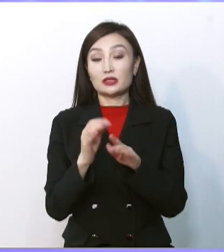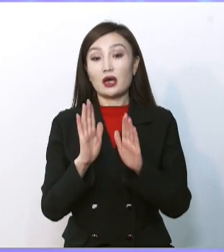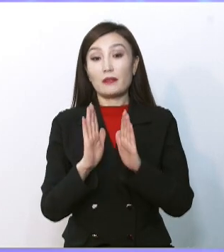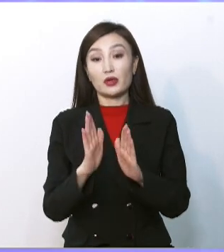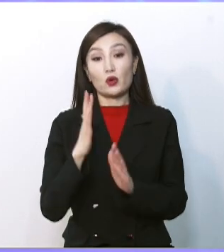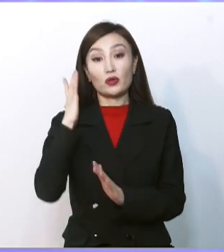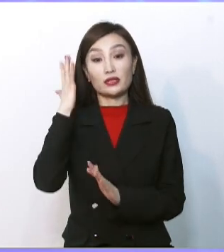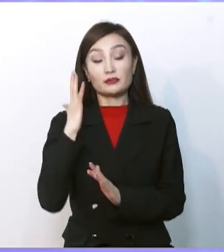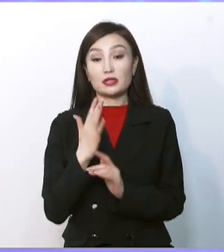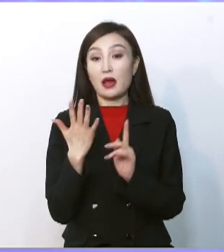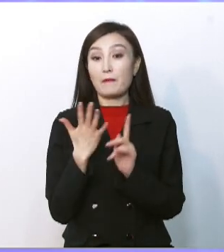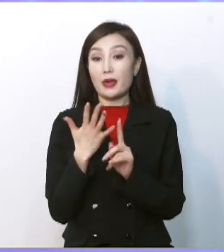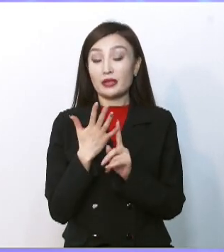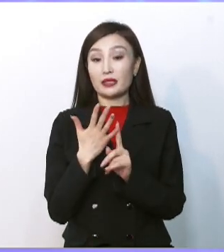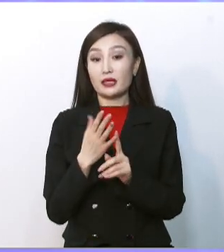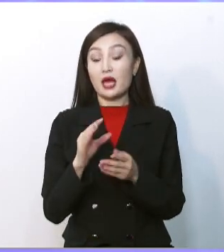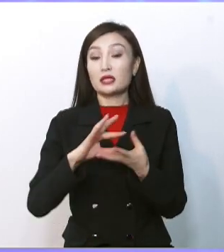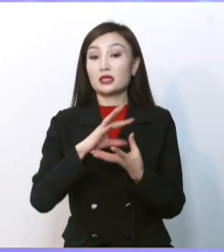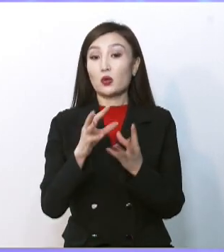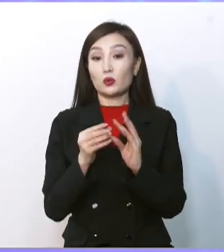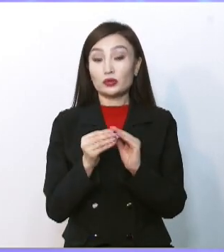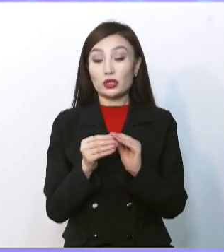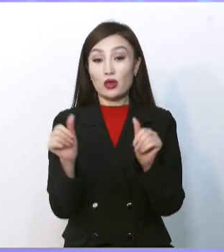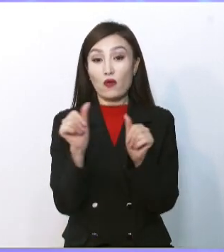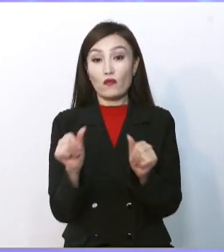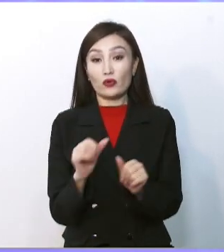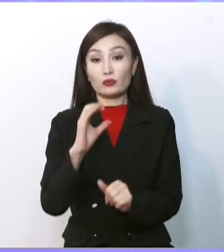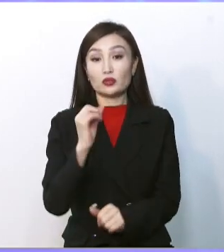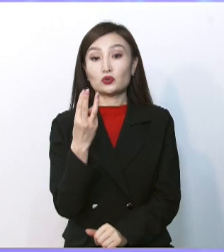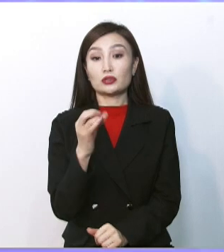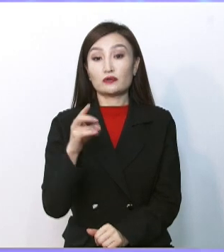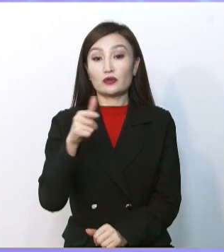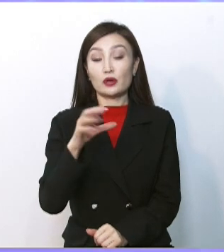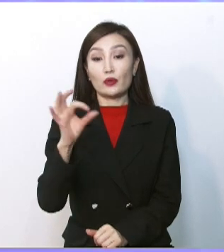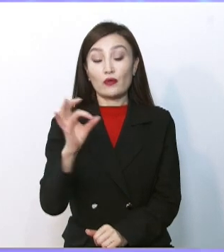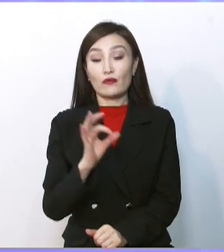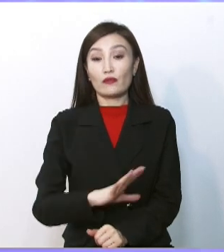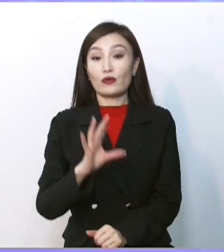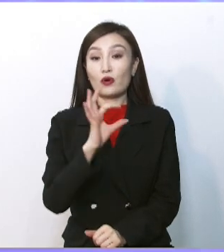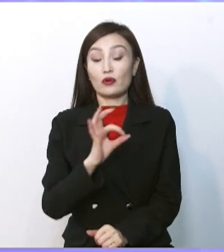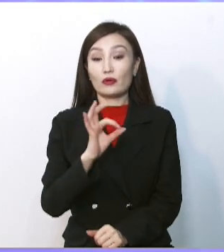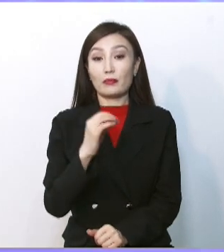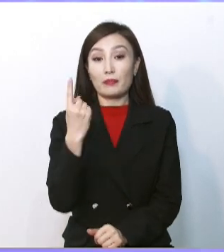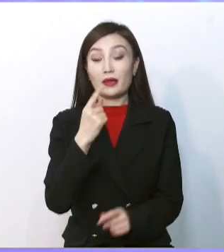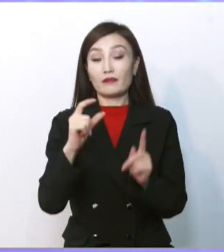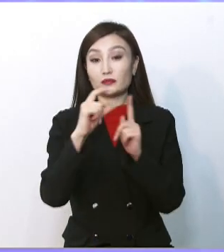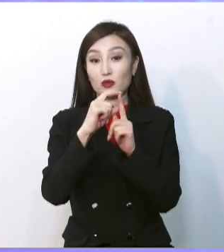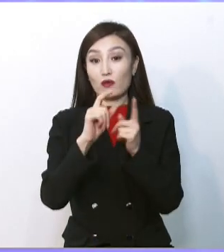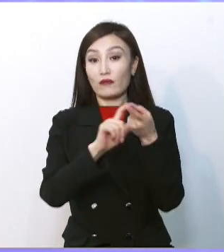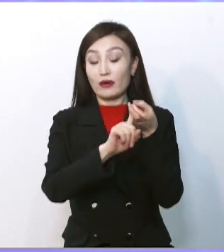смысл. Пятая строка – заключение в форме существительного, ассоциация с первым словом.